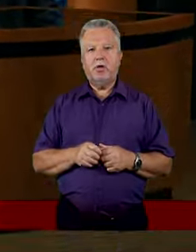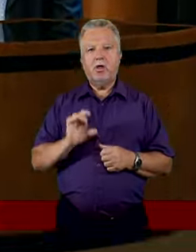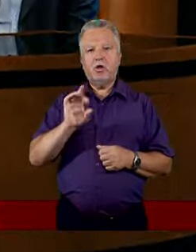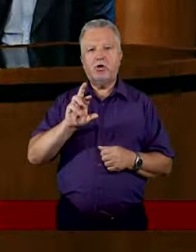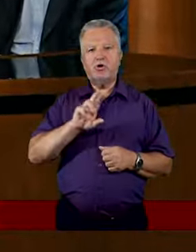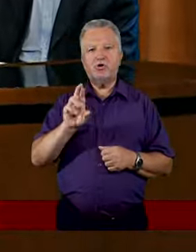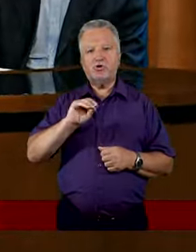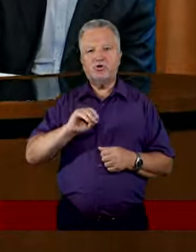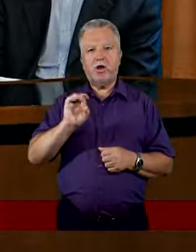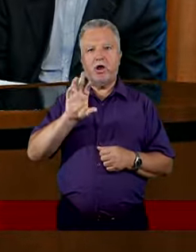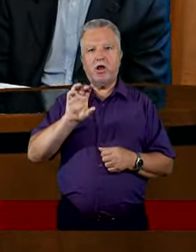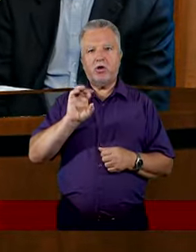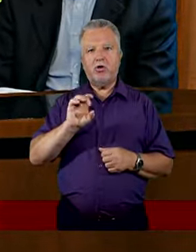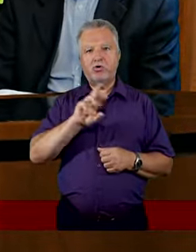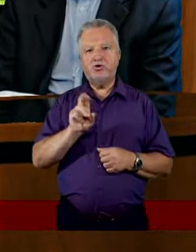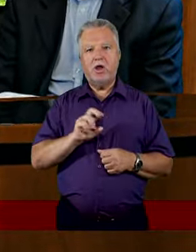Grzegorz,